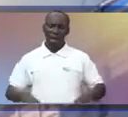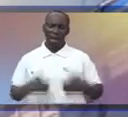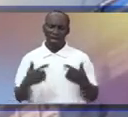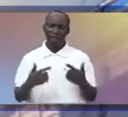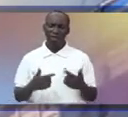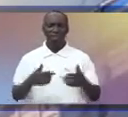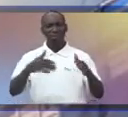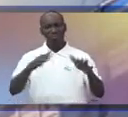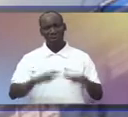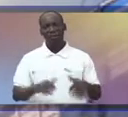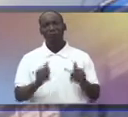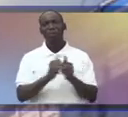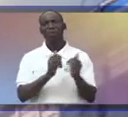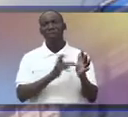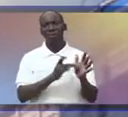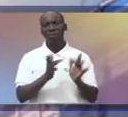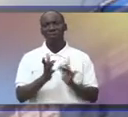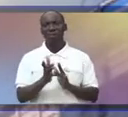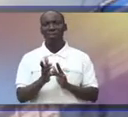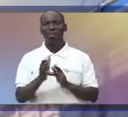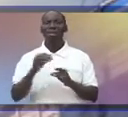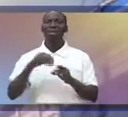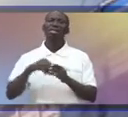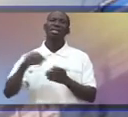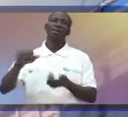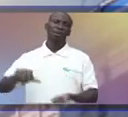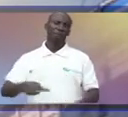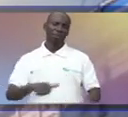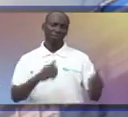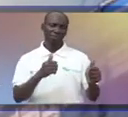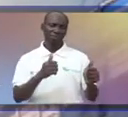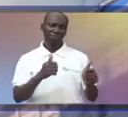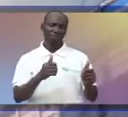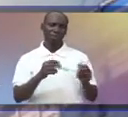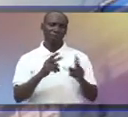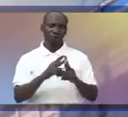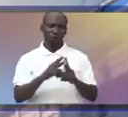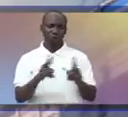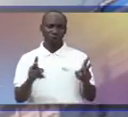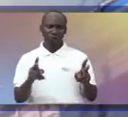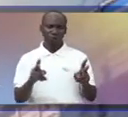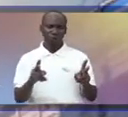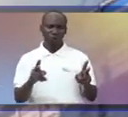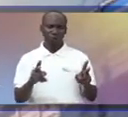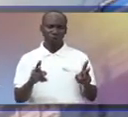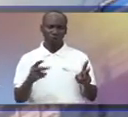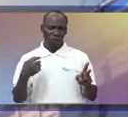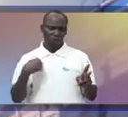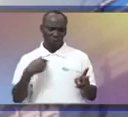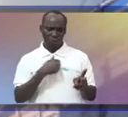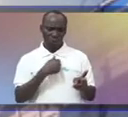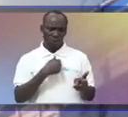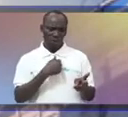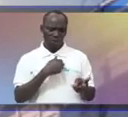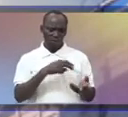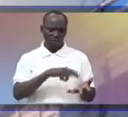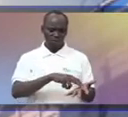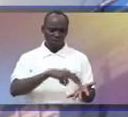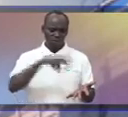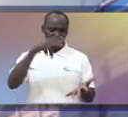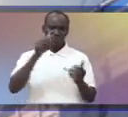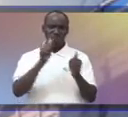se. Se die wonam ejane ni mo yam so. Yane Kristo frɛ ofu mu no. Sara na yenso